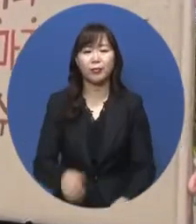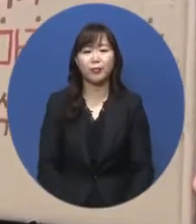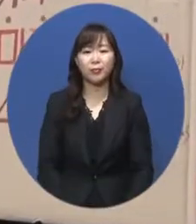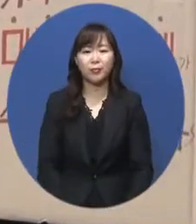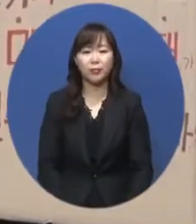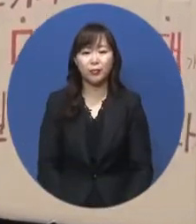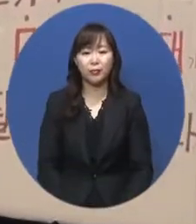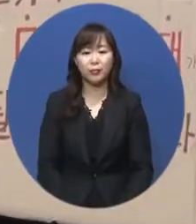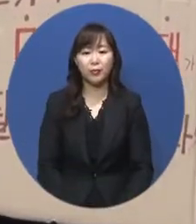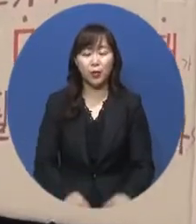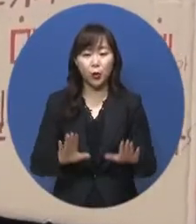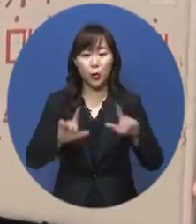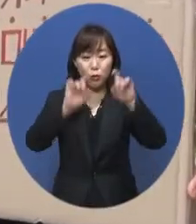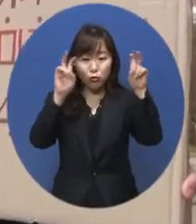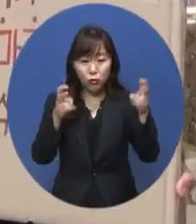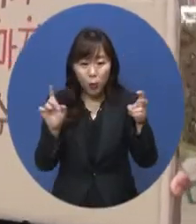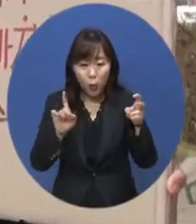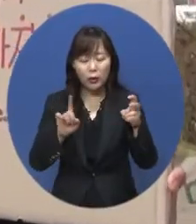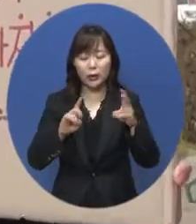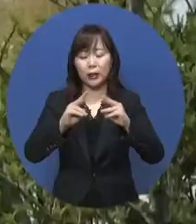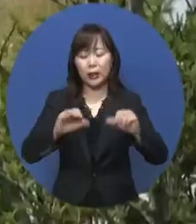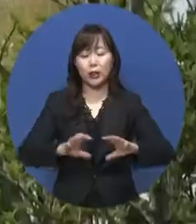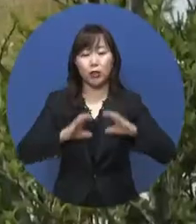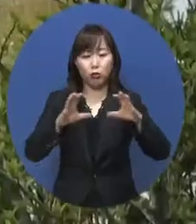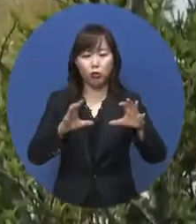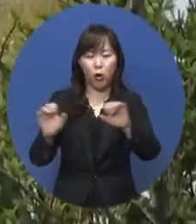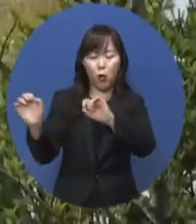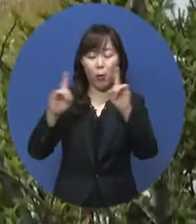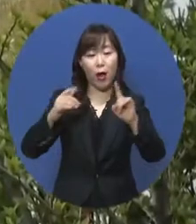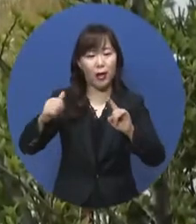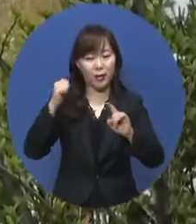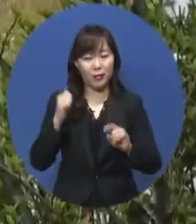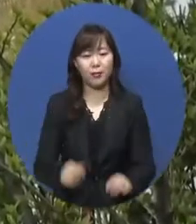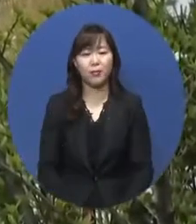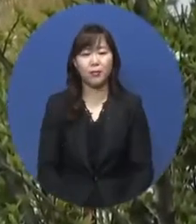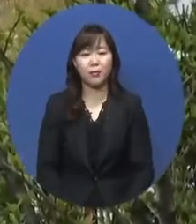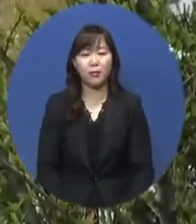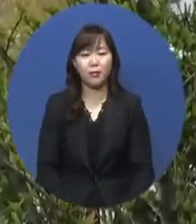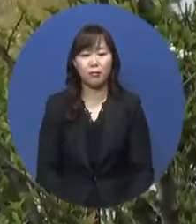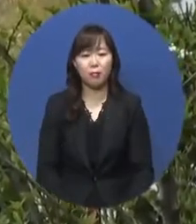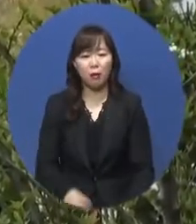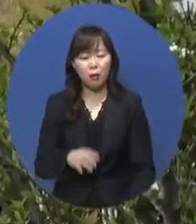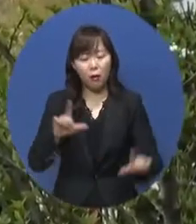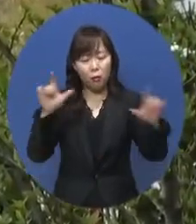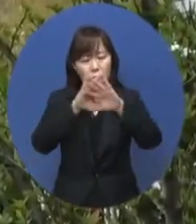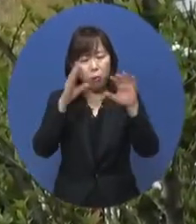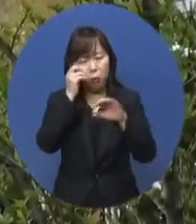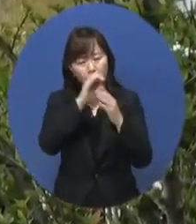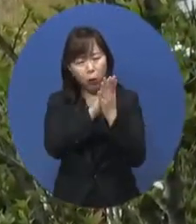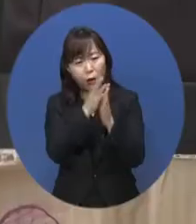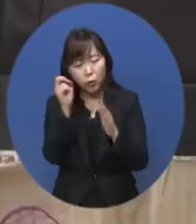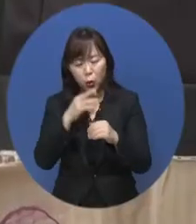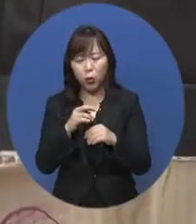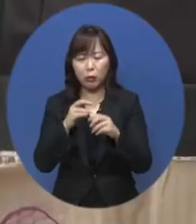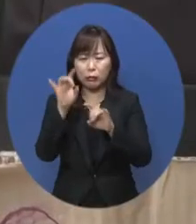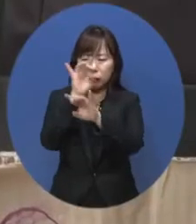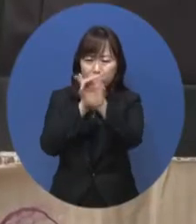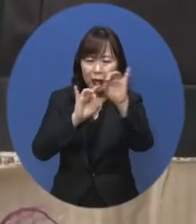이번 지구의 날 슬로건은 지구를 회복하자입니다. 이상기온 변화,